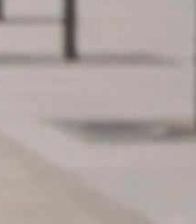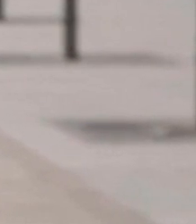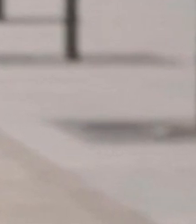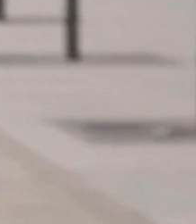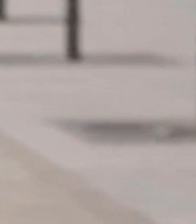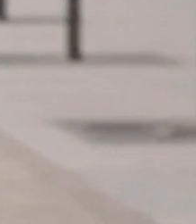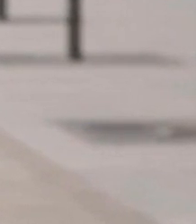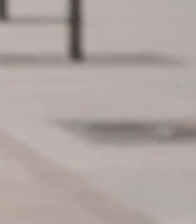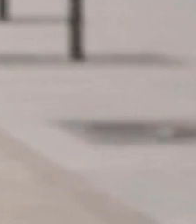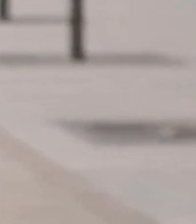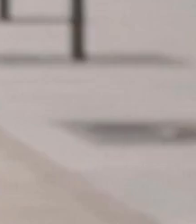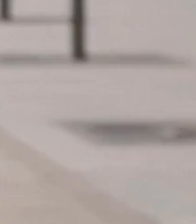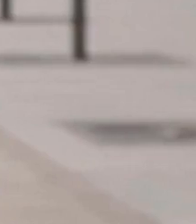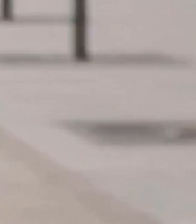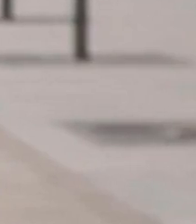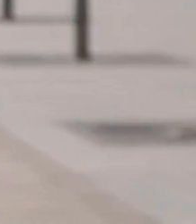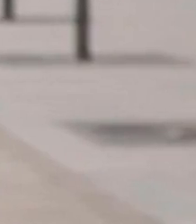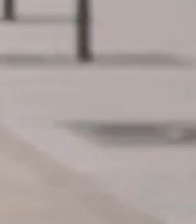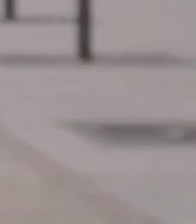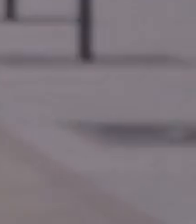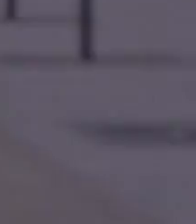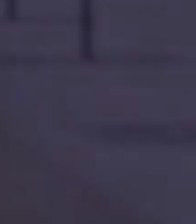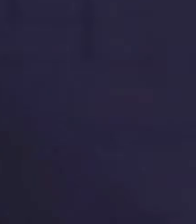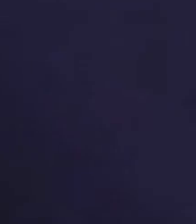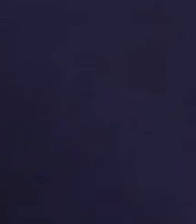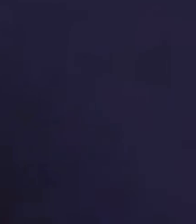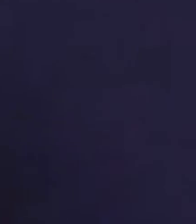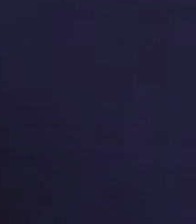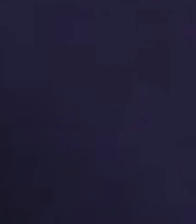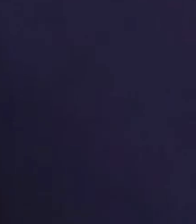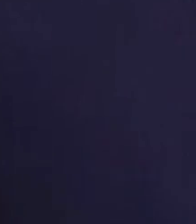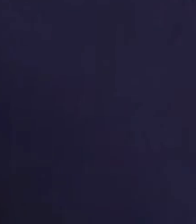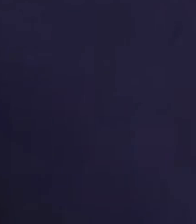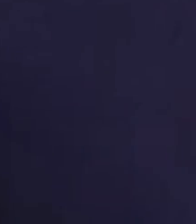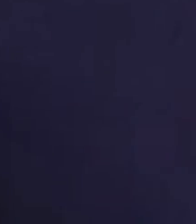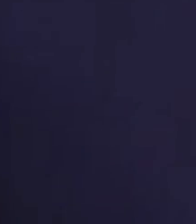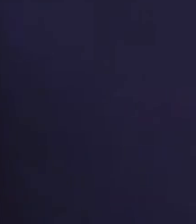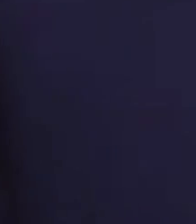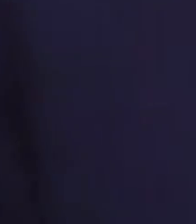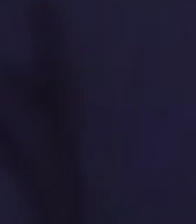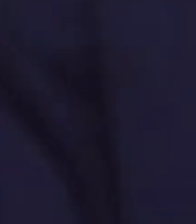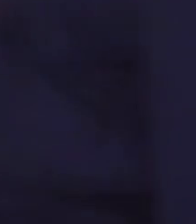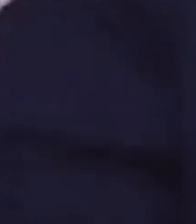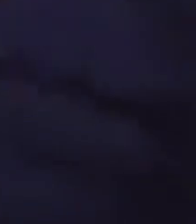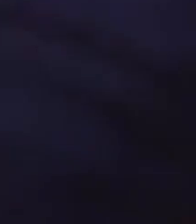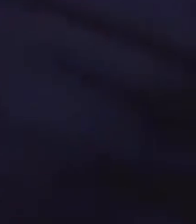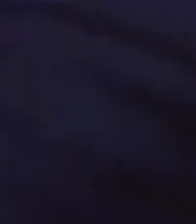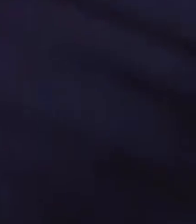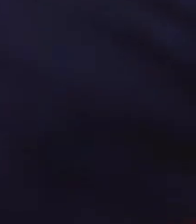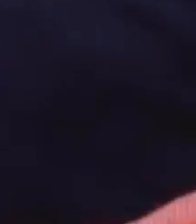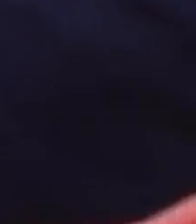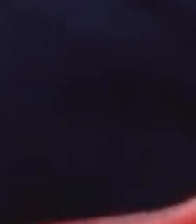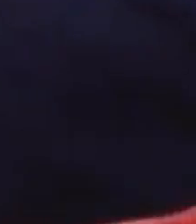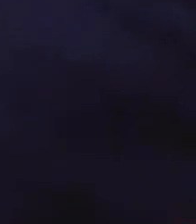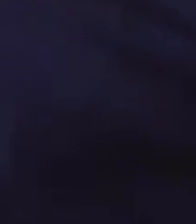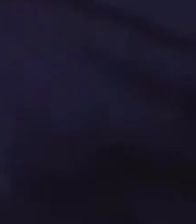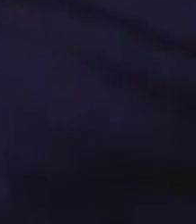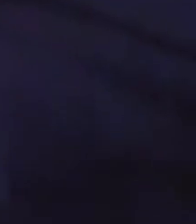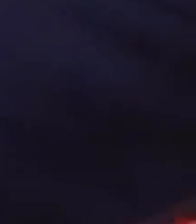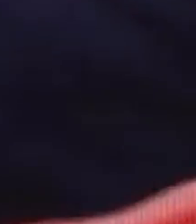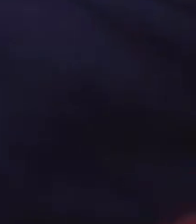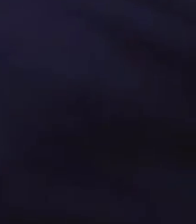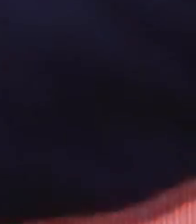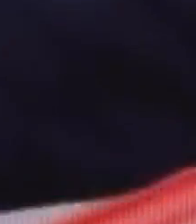najgorzej na koniec kilka mniejszych spraw po pierwsze widzowie zgłosili problem z zegarem obliczające czas który został